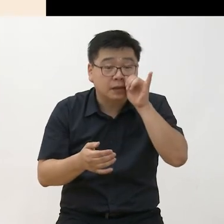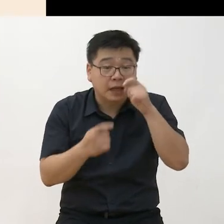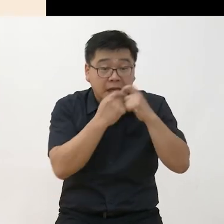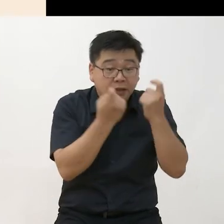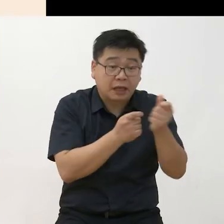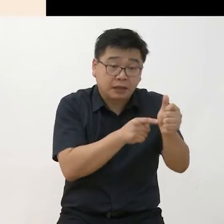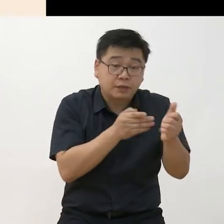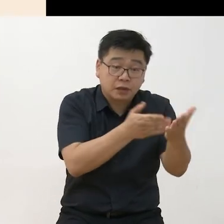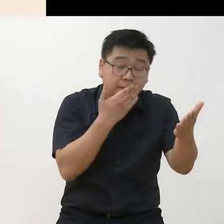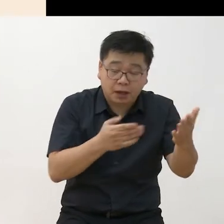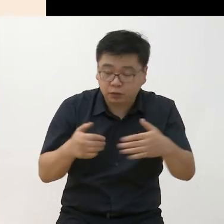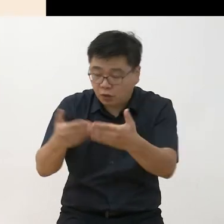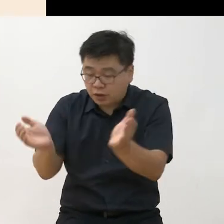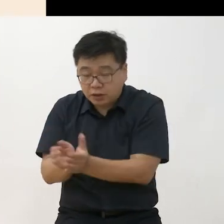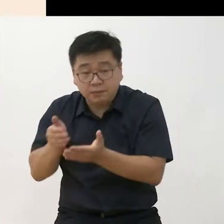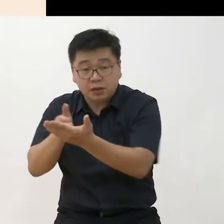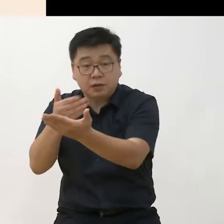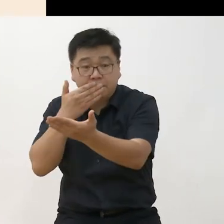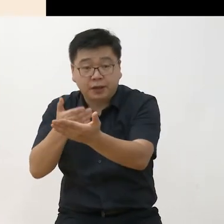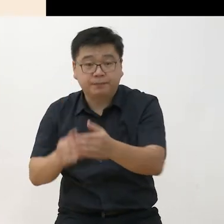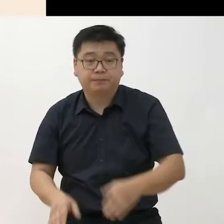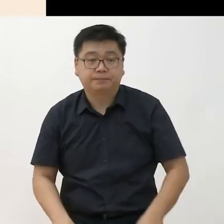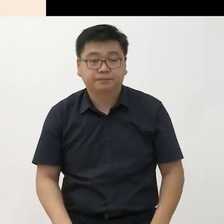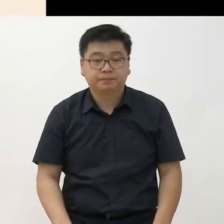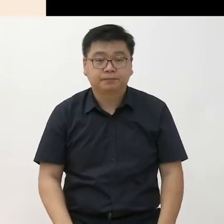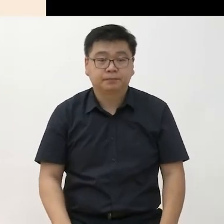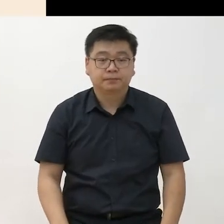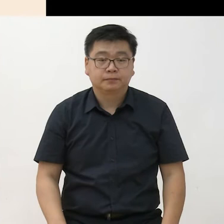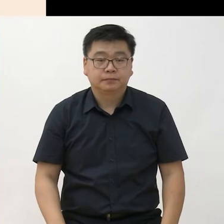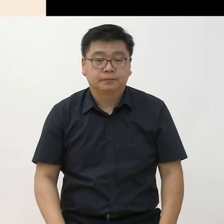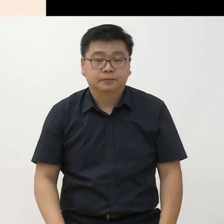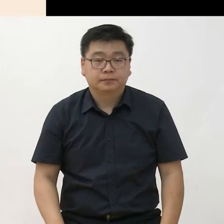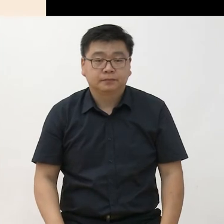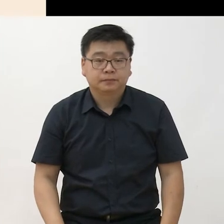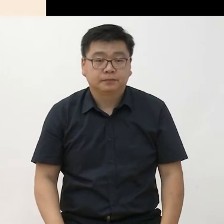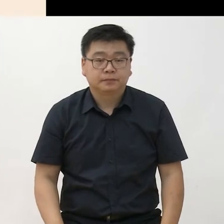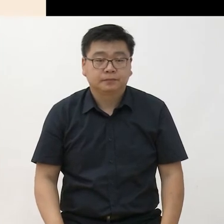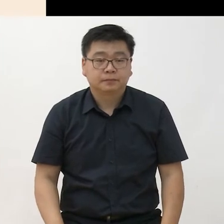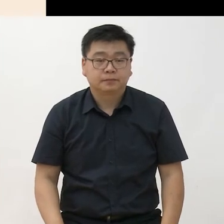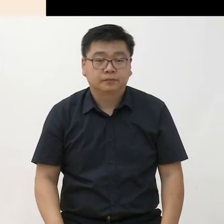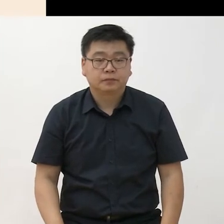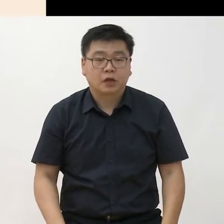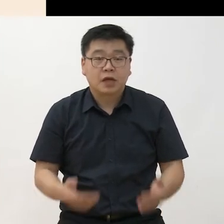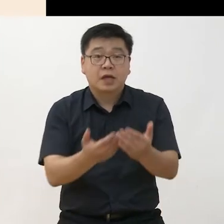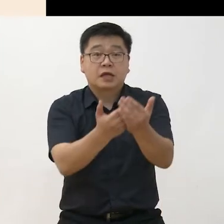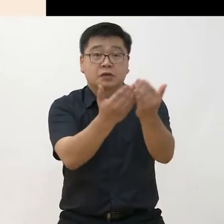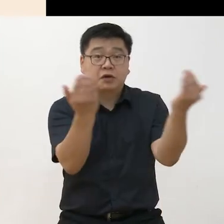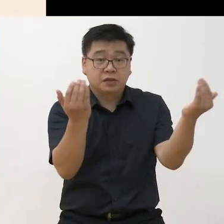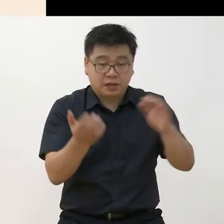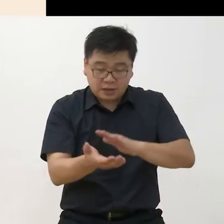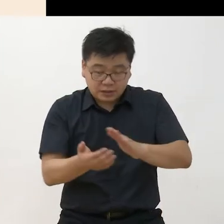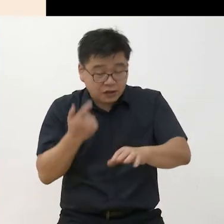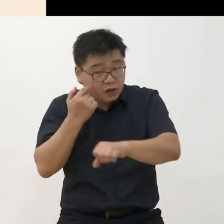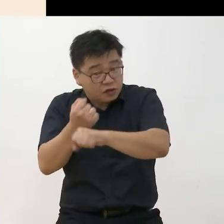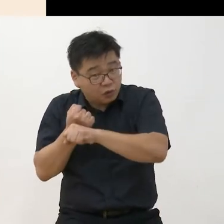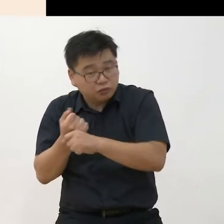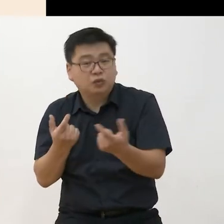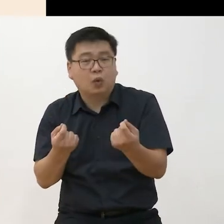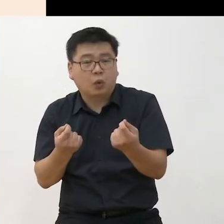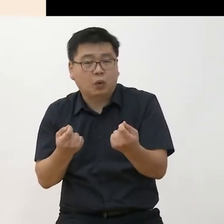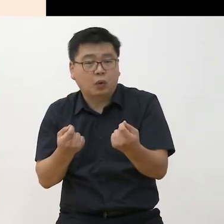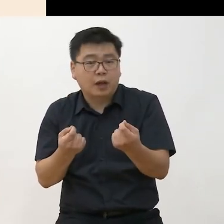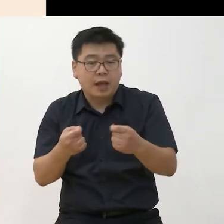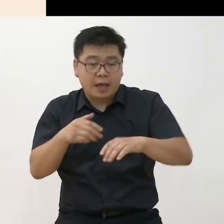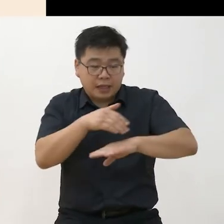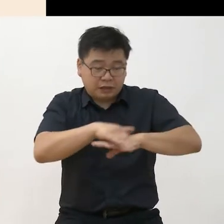팀이 신청을 하실 수 있습니다. 이그 전시 사전 연구 지원과 마찬가지로